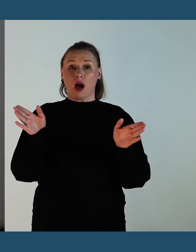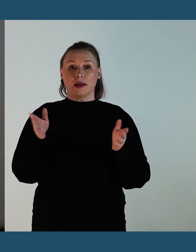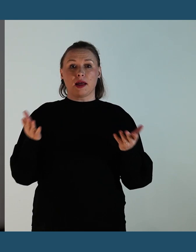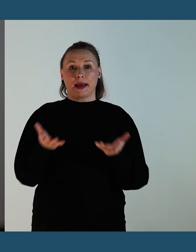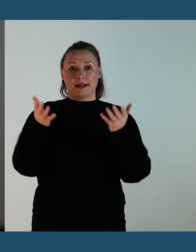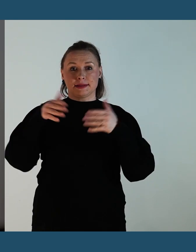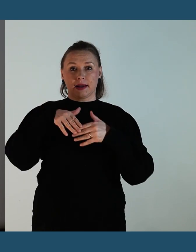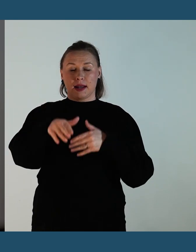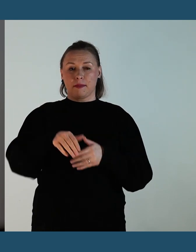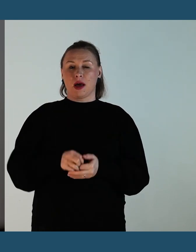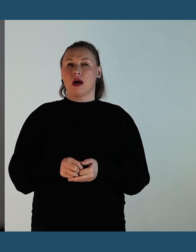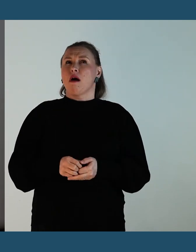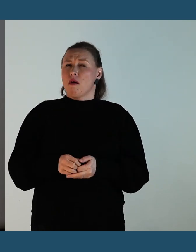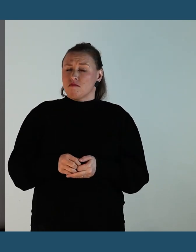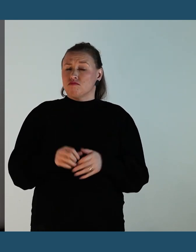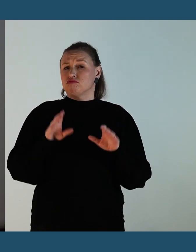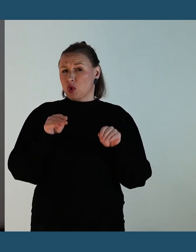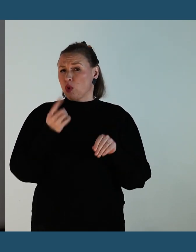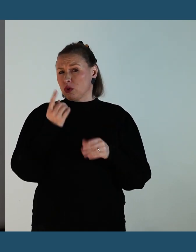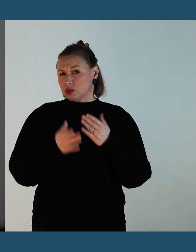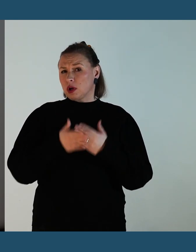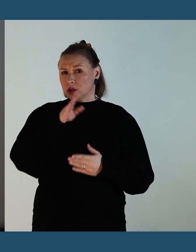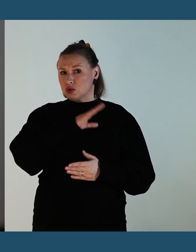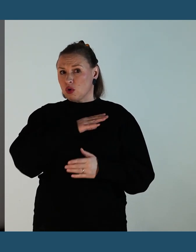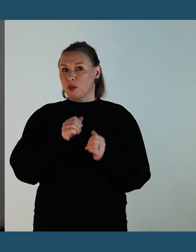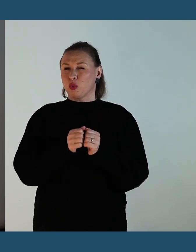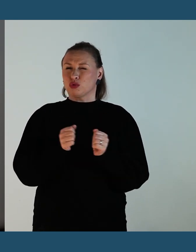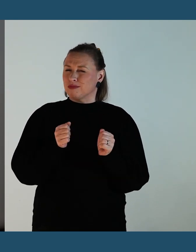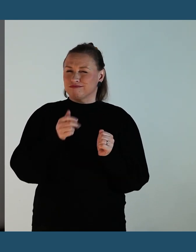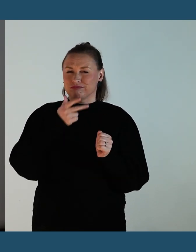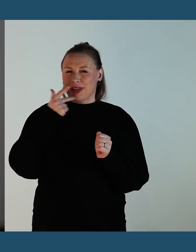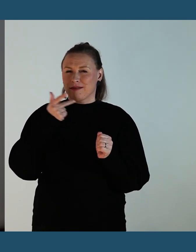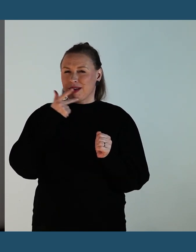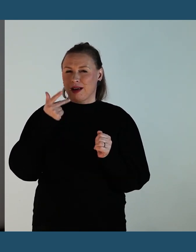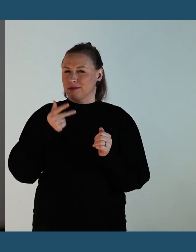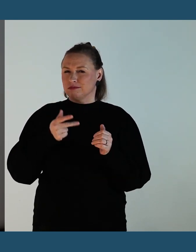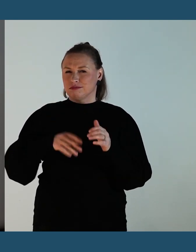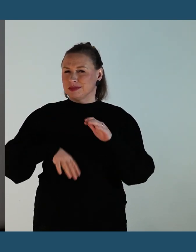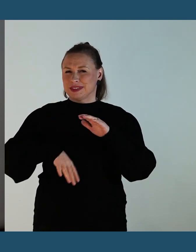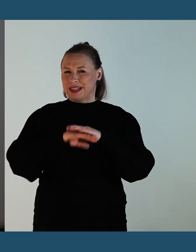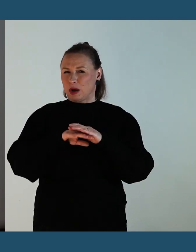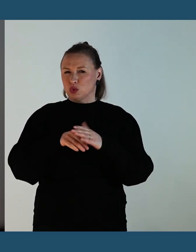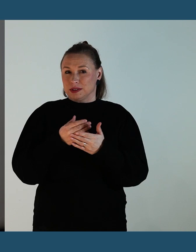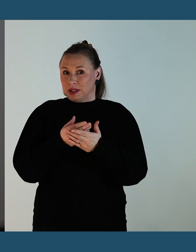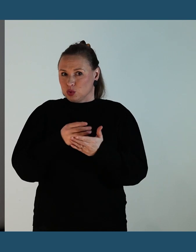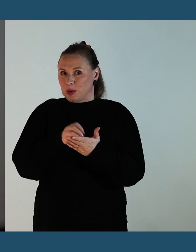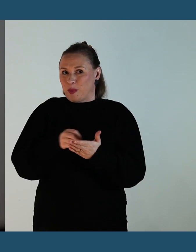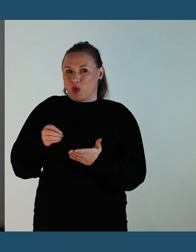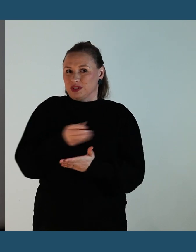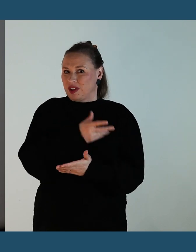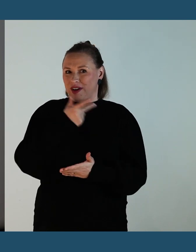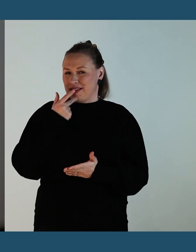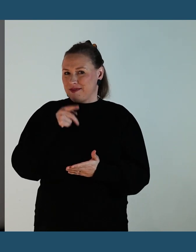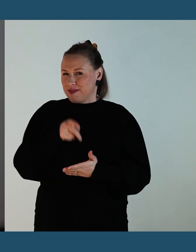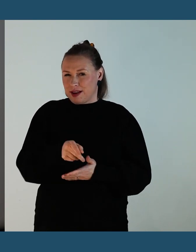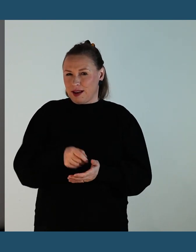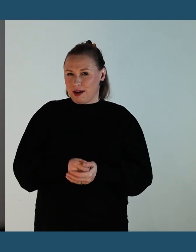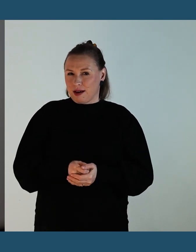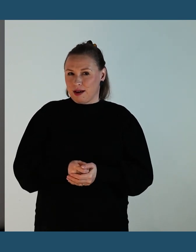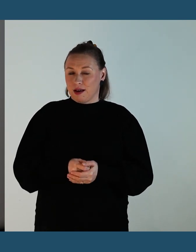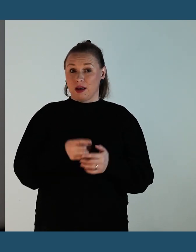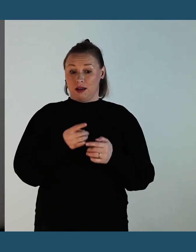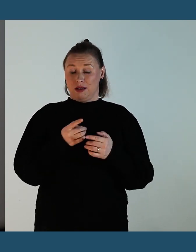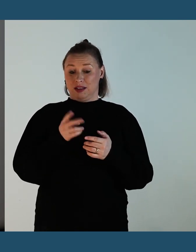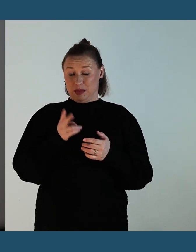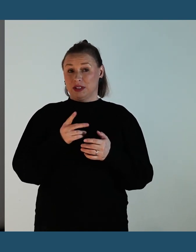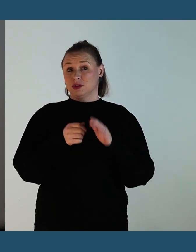toki se on yhdenlainen ratkaisu, mutta sehän ei tavallaan poista kuitenkaan sitä juurisyytä, eli sitä, että